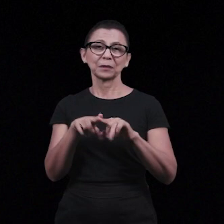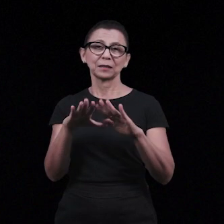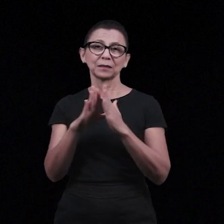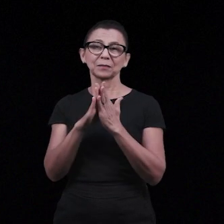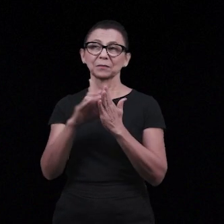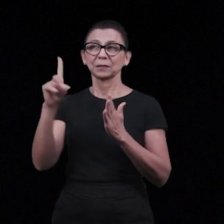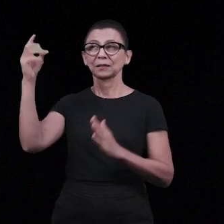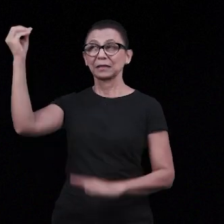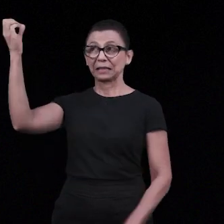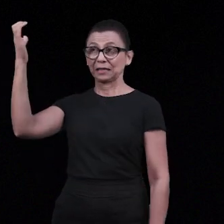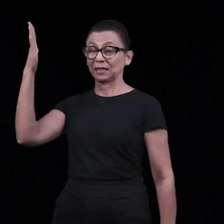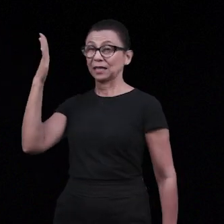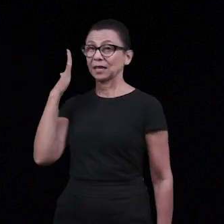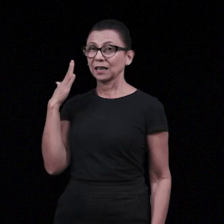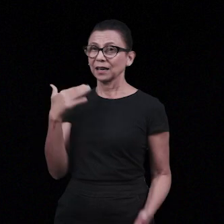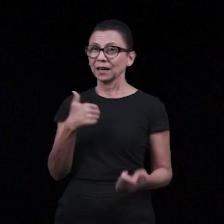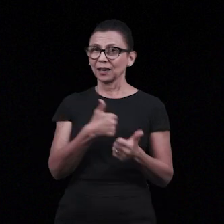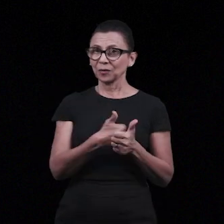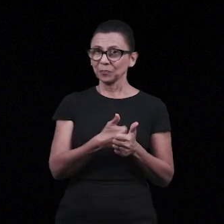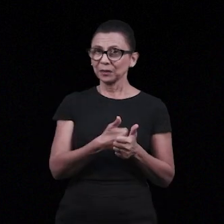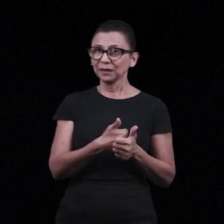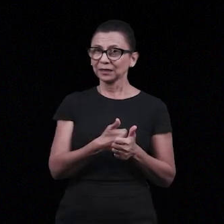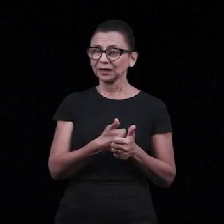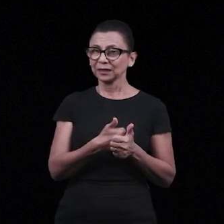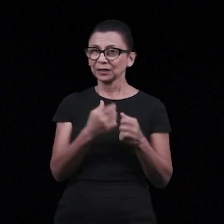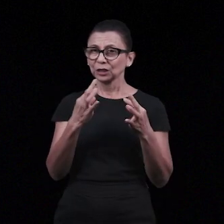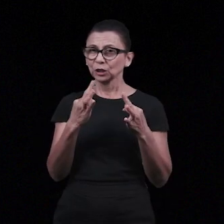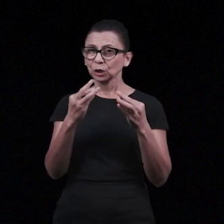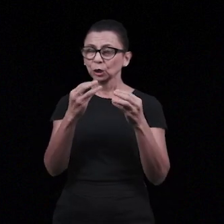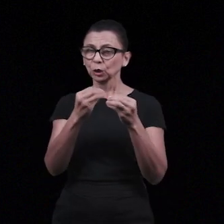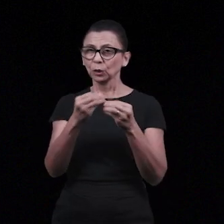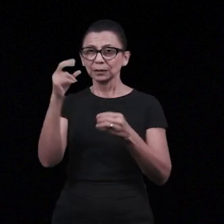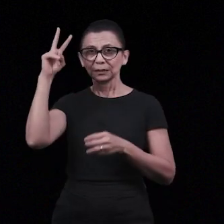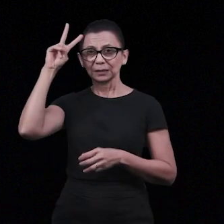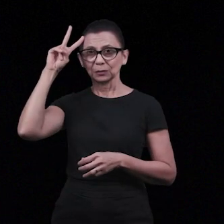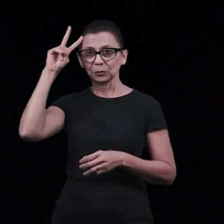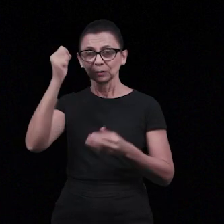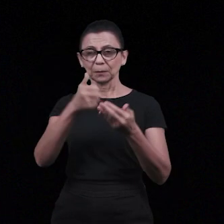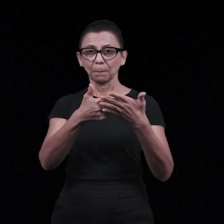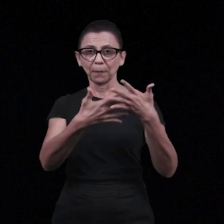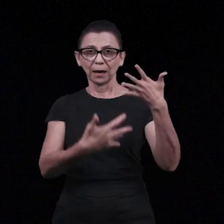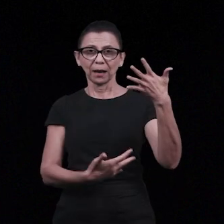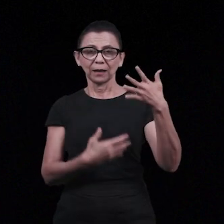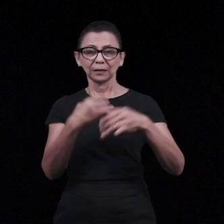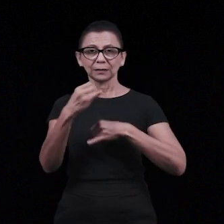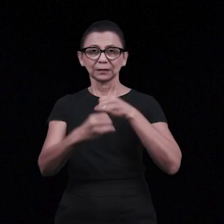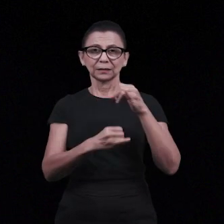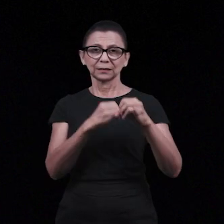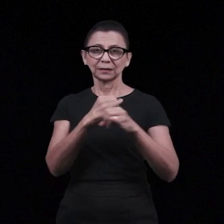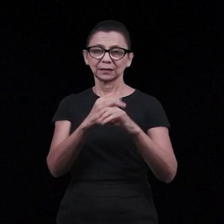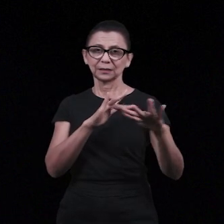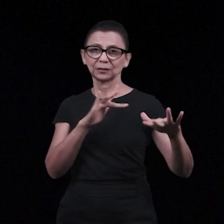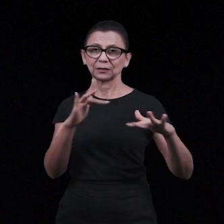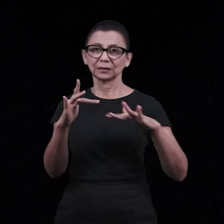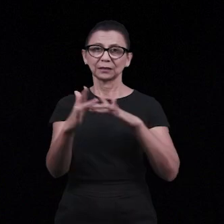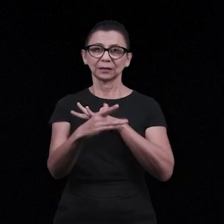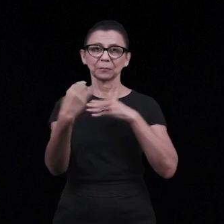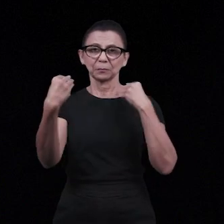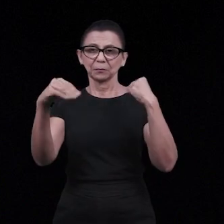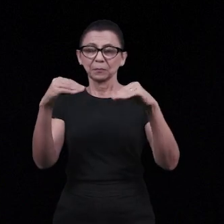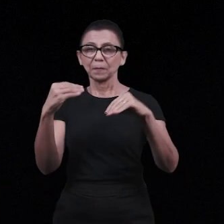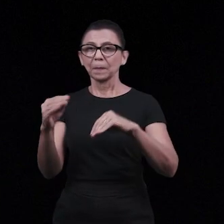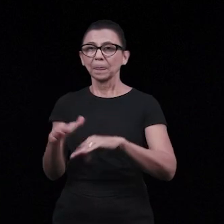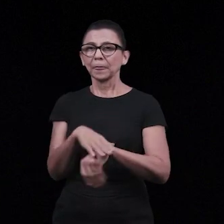révélée. Accompagnez notre agenda hebdomadaire qui est publié tous les lundis dans nos réseaux sociaux. Et maintenant, je vais